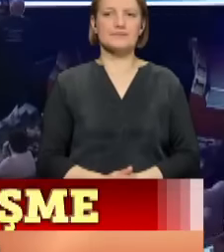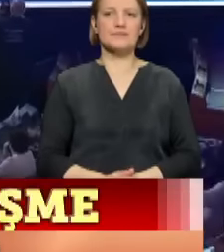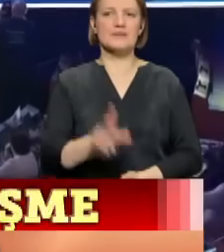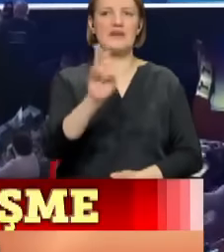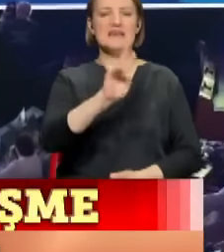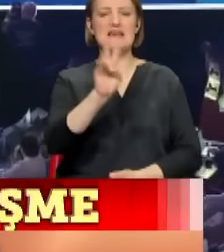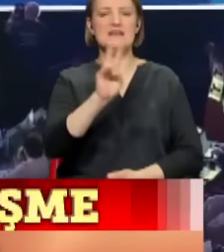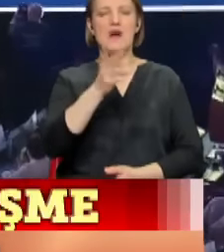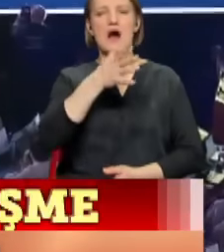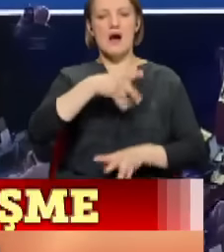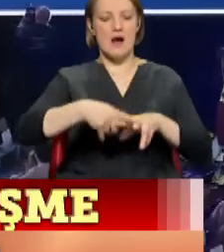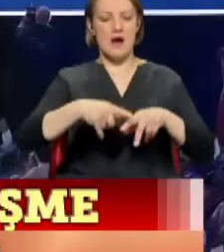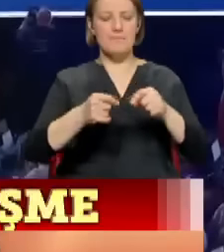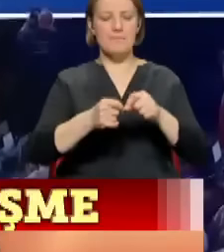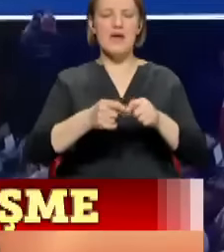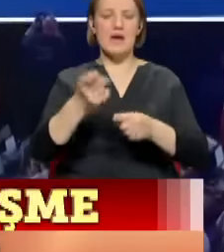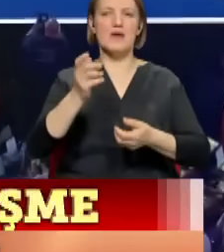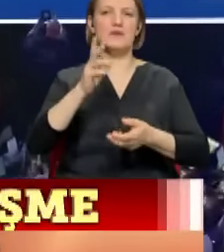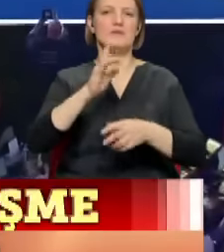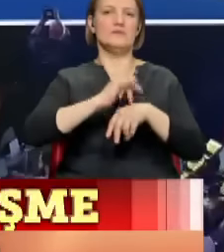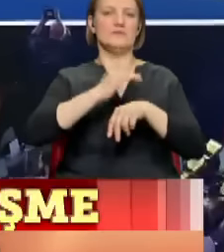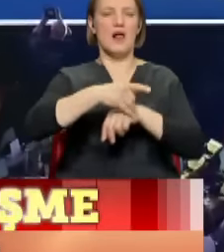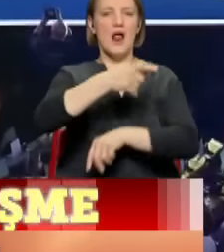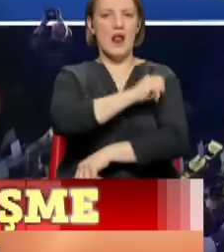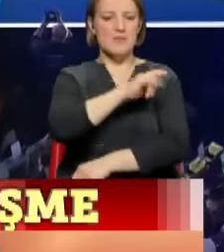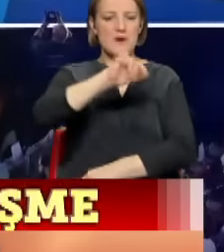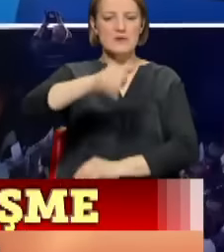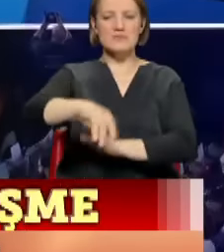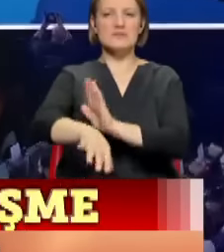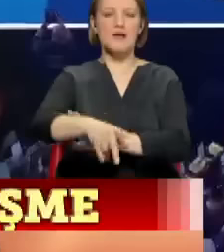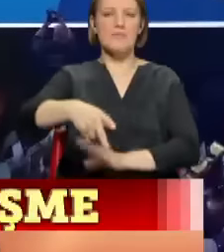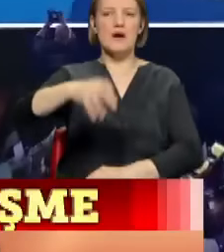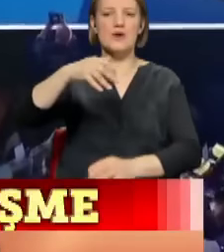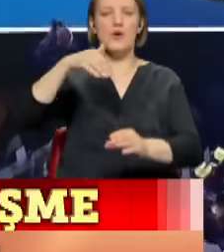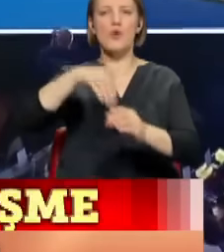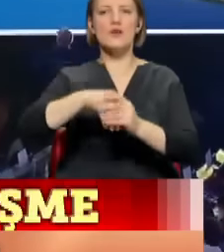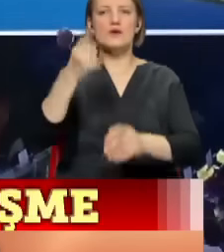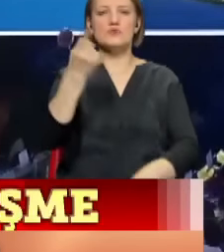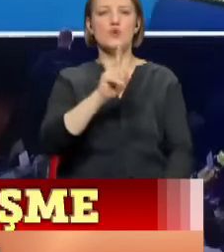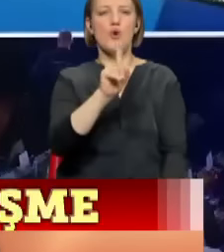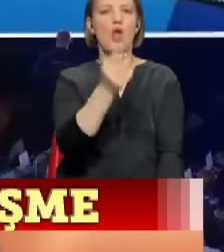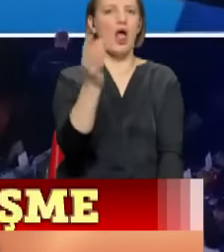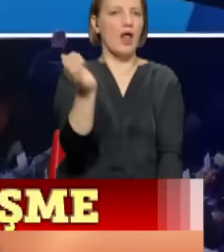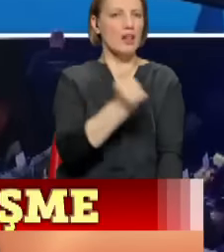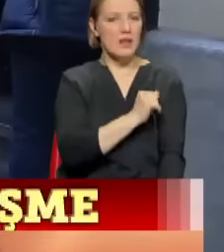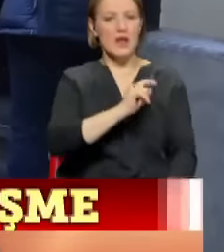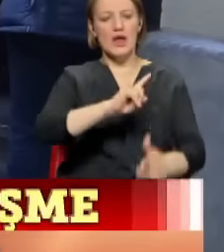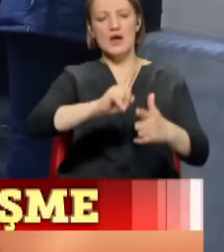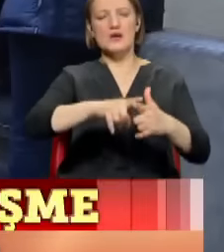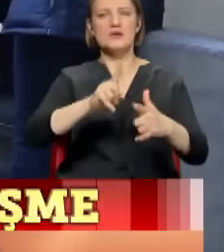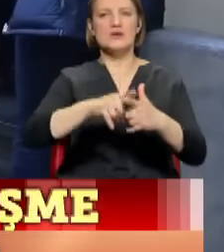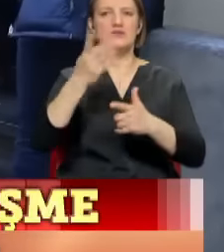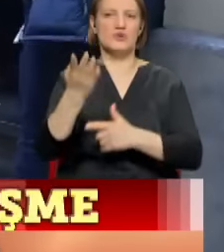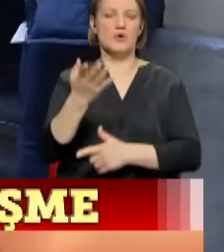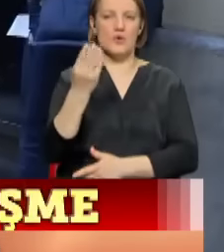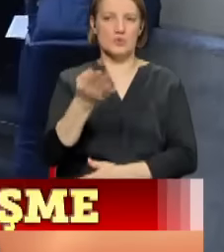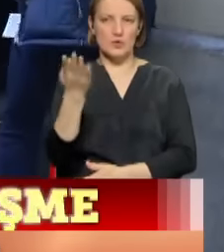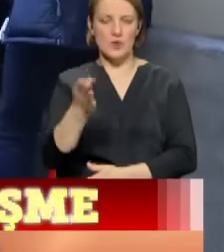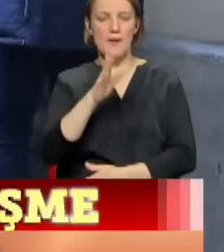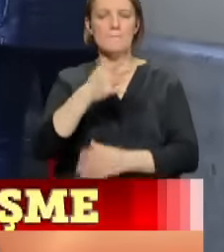20 Avrupa Birliği ülkesi gitti sandık başına. Almanya'da aşırı sağ parti oyların %16'sını aldı, ikinci parti konumuna